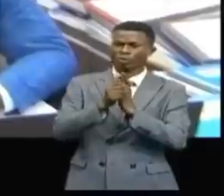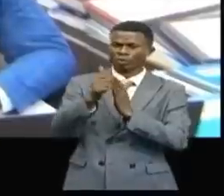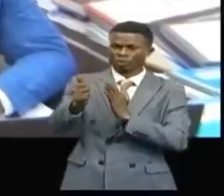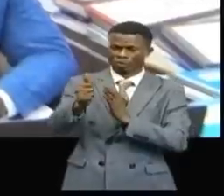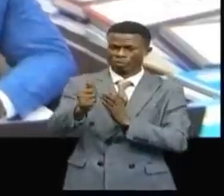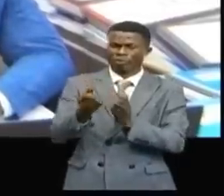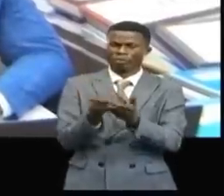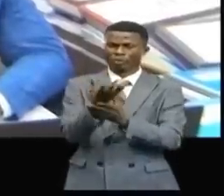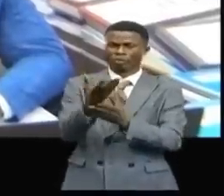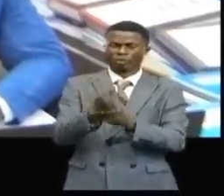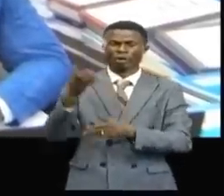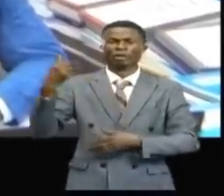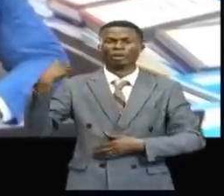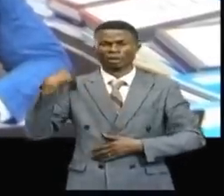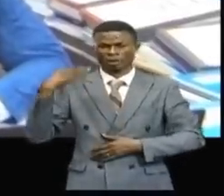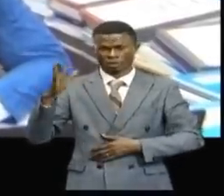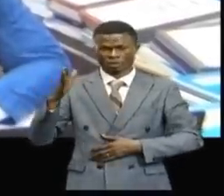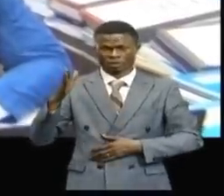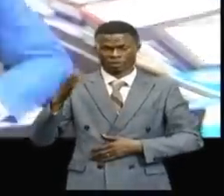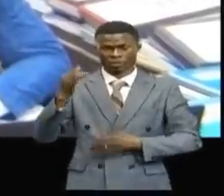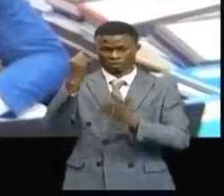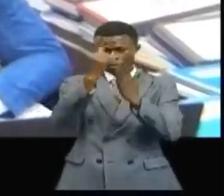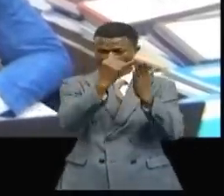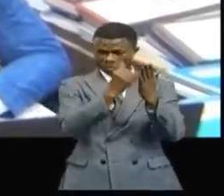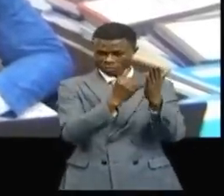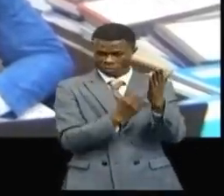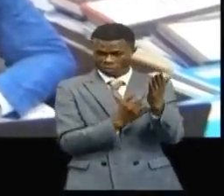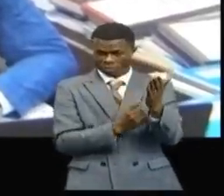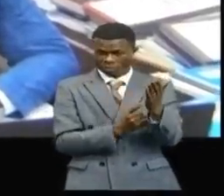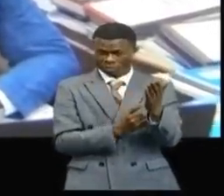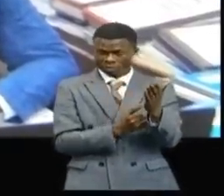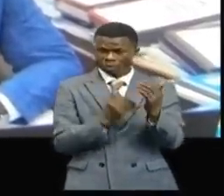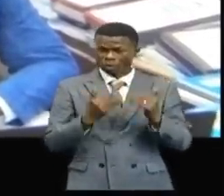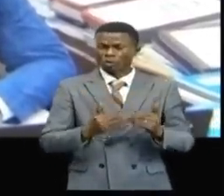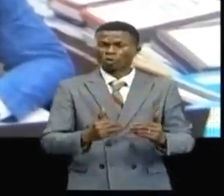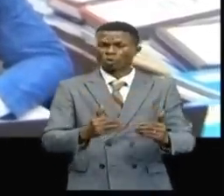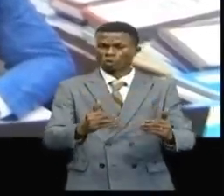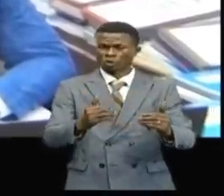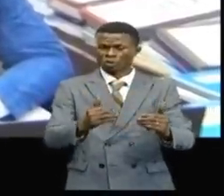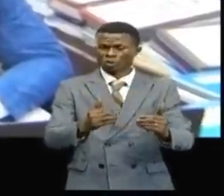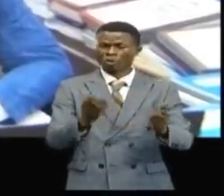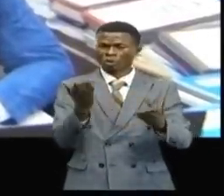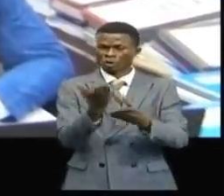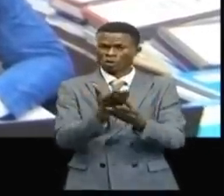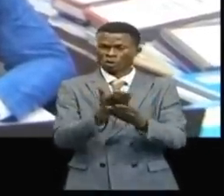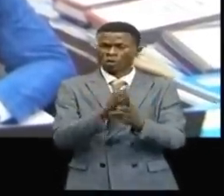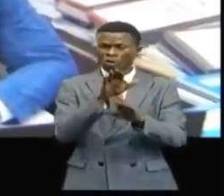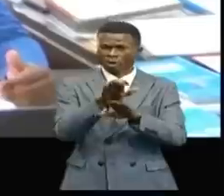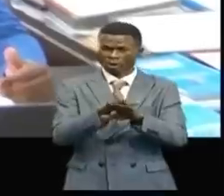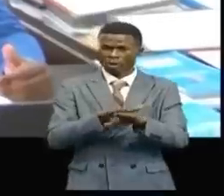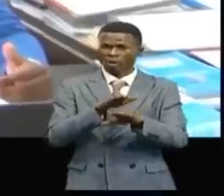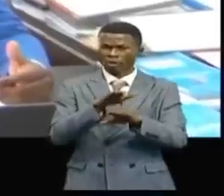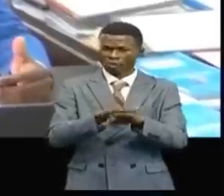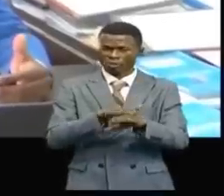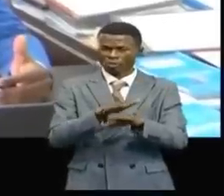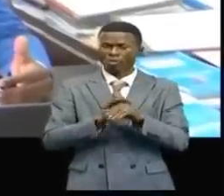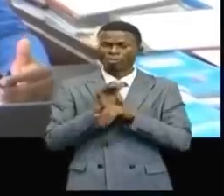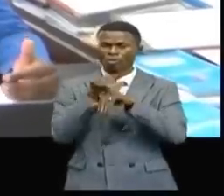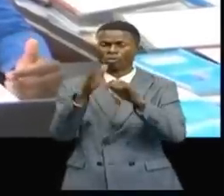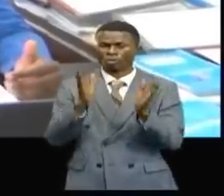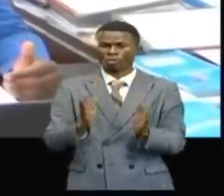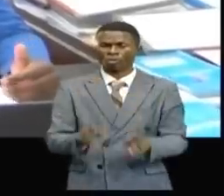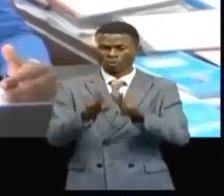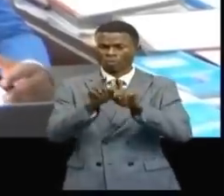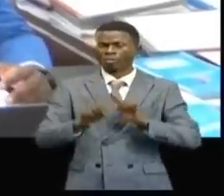la dépense publique. Cette identification s'est faite suivant une approche progressive, participative